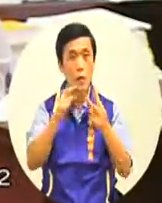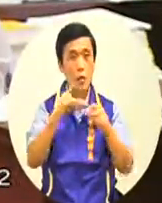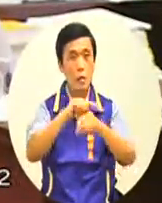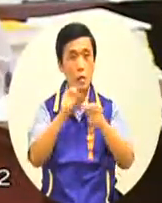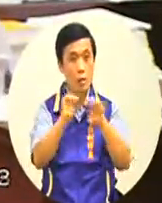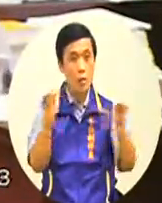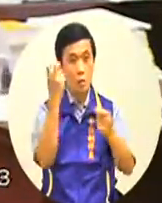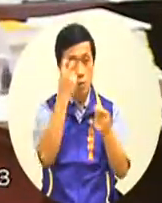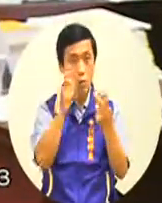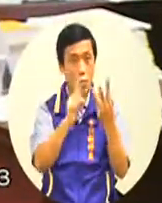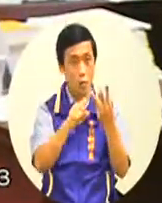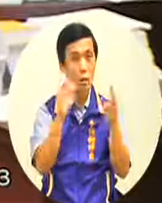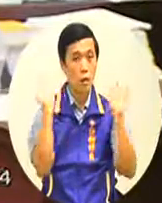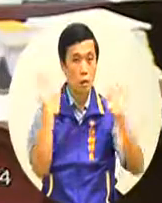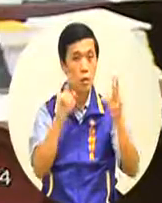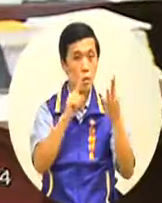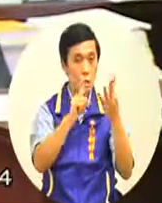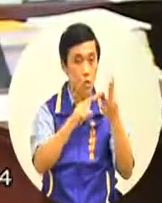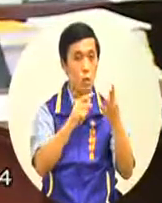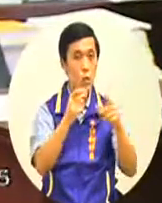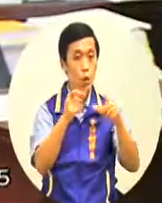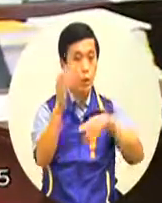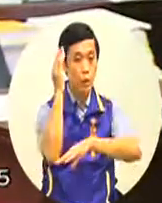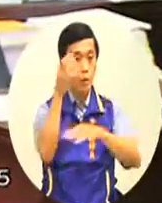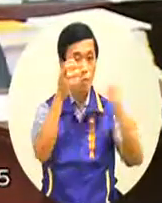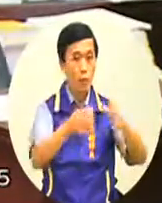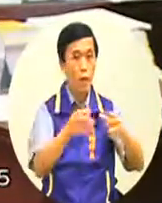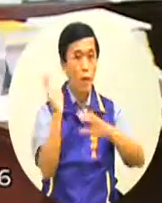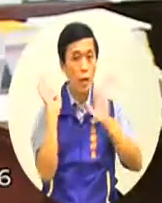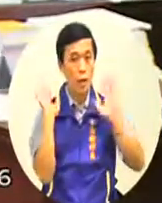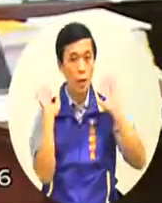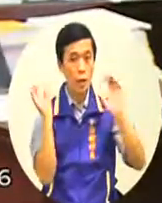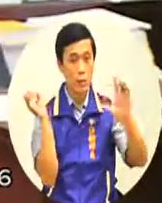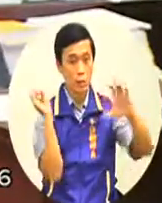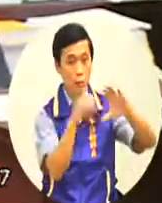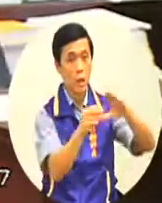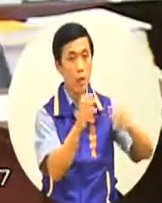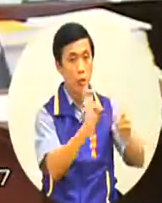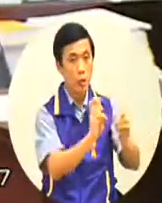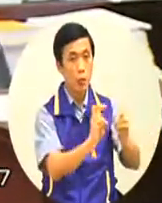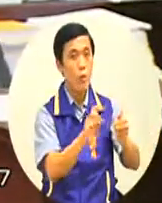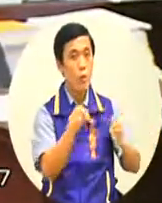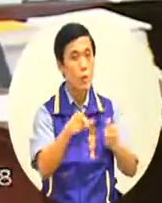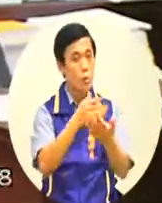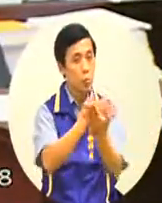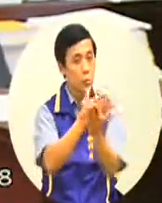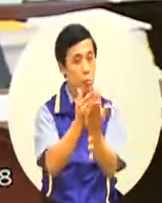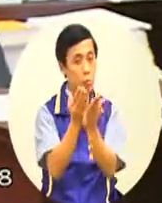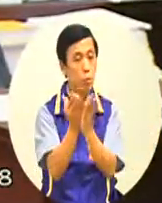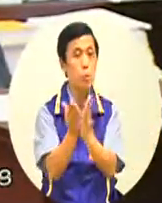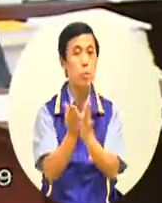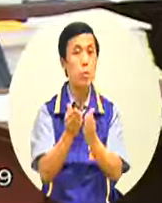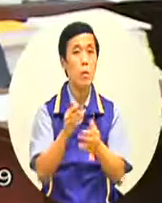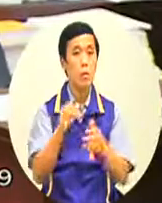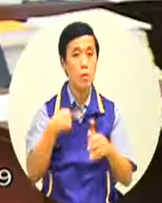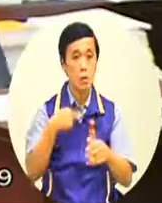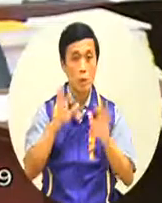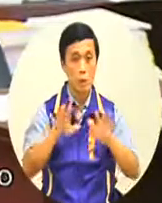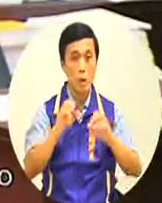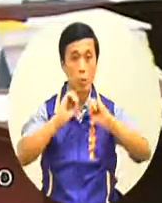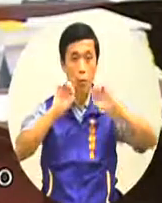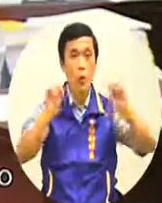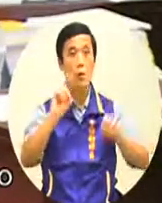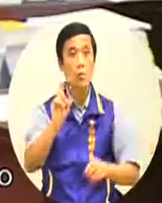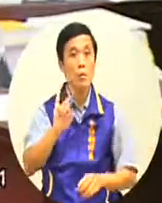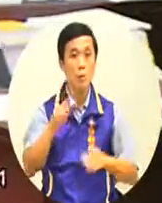儿童，包括公托等等的，其实不断的释放出一些政策的利多，所以其实也在这边也一直在呼吁说，现